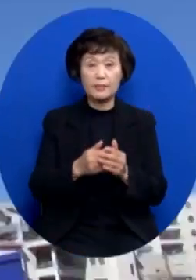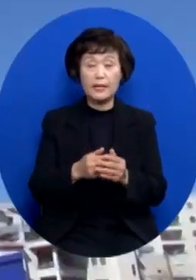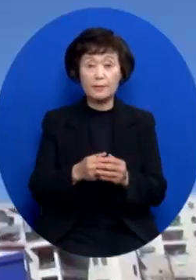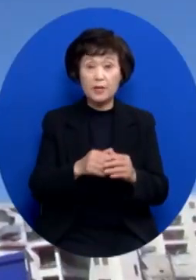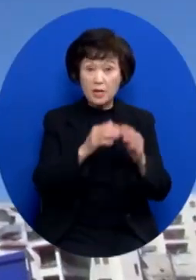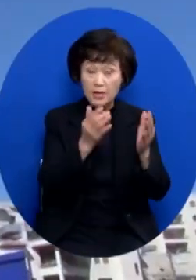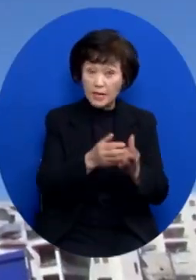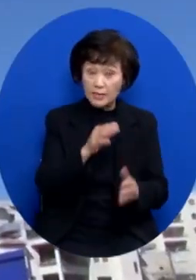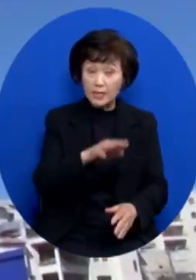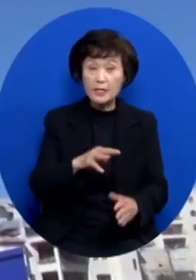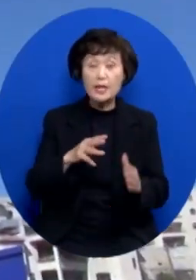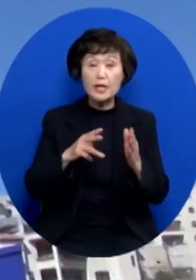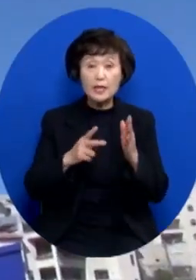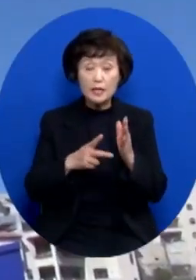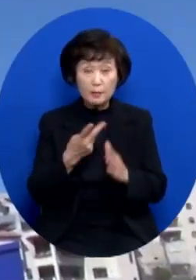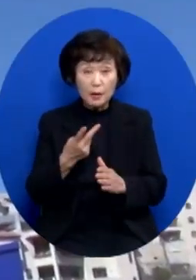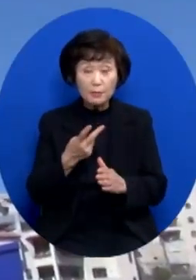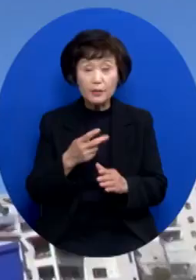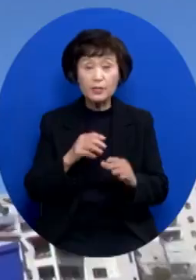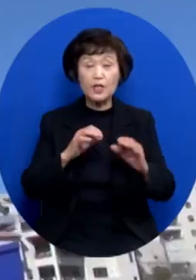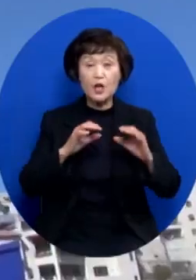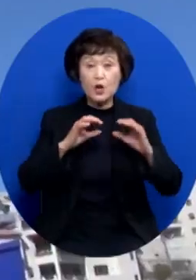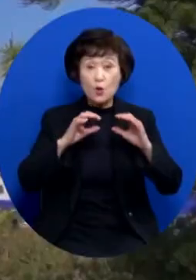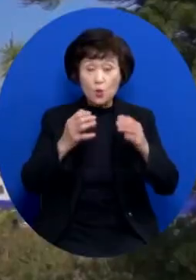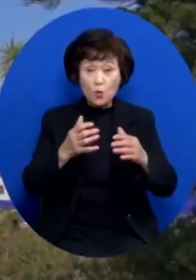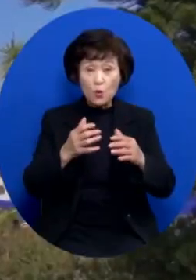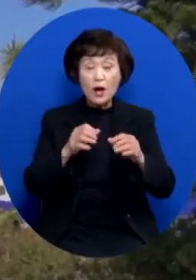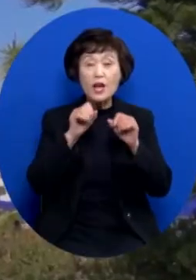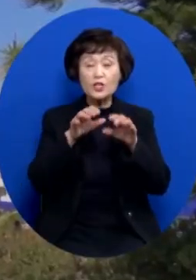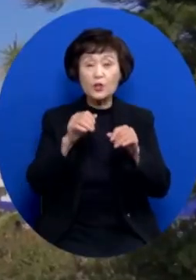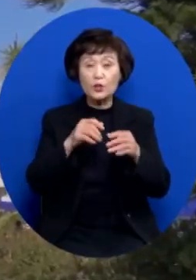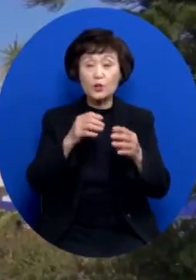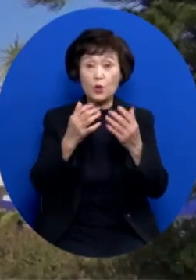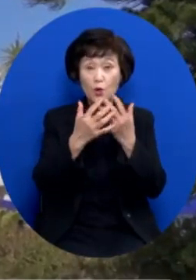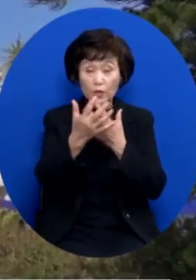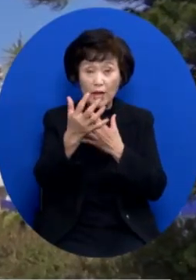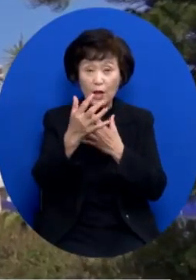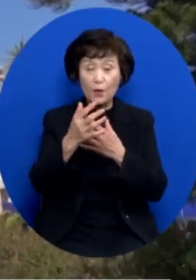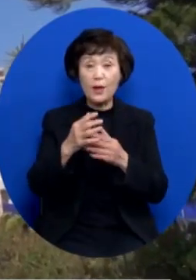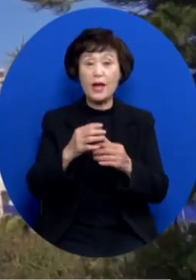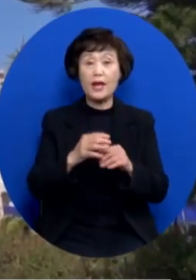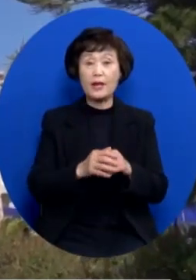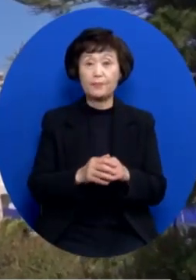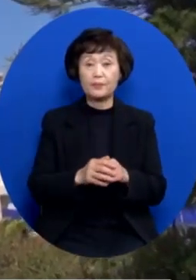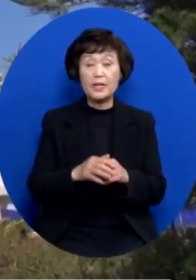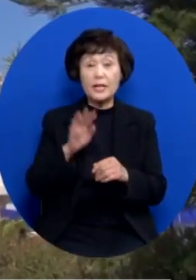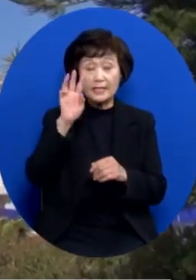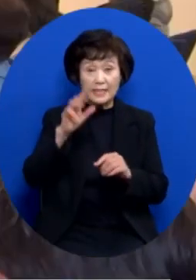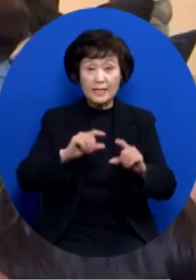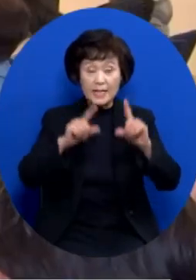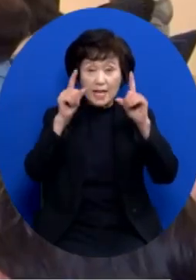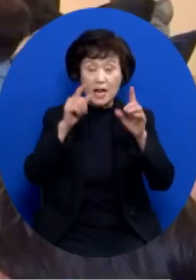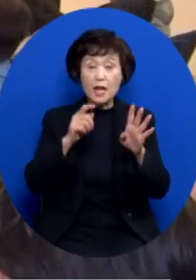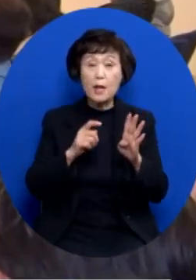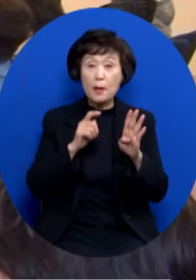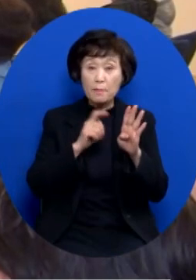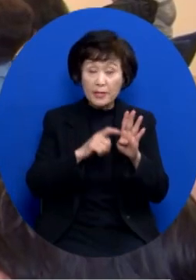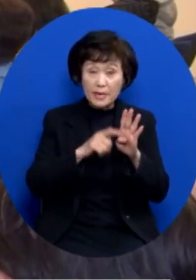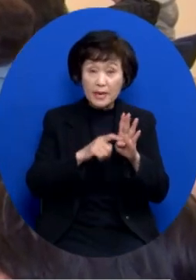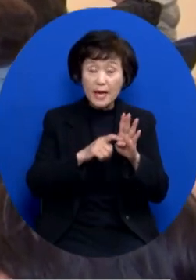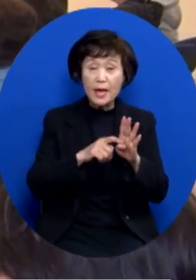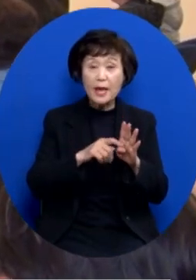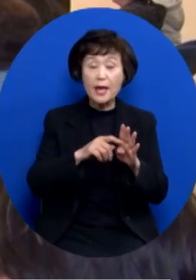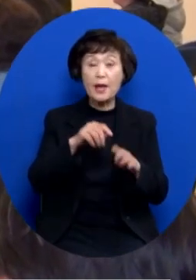AWMJ 200번째 국가선교사역 국제대회 셋째 날 200번째 국가사역 기념예배를 베들레헴 크리스천 커뮤니티